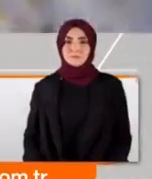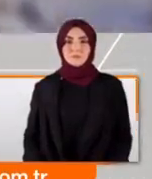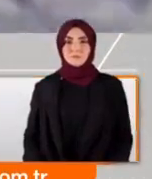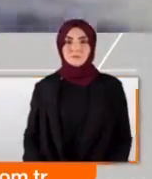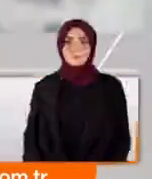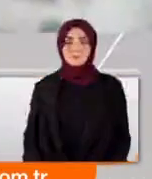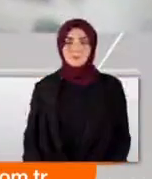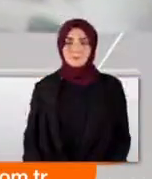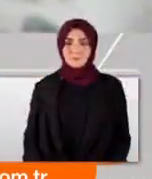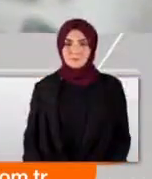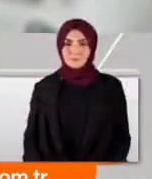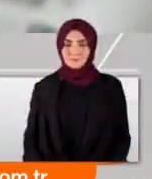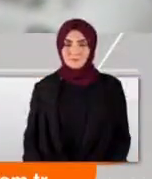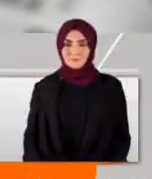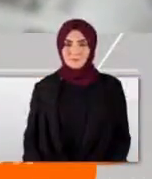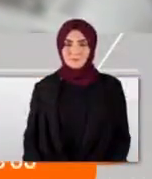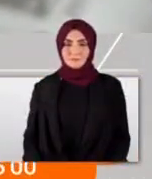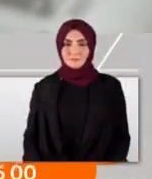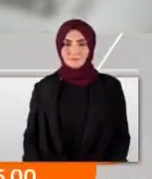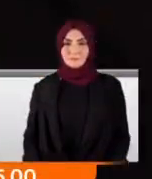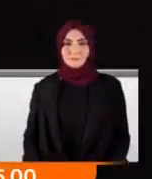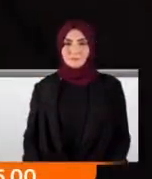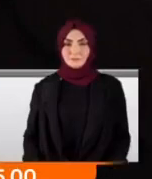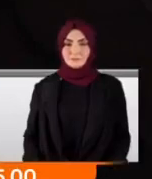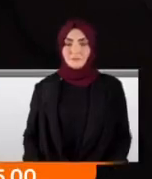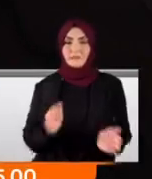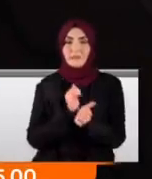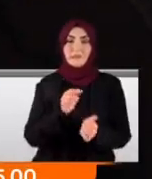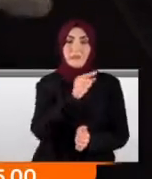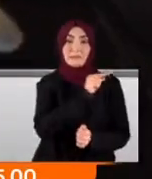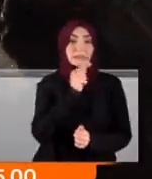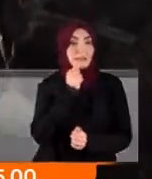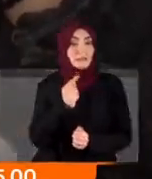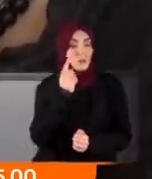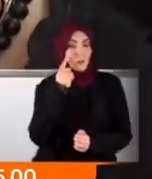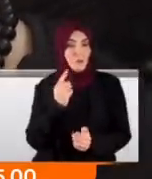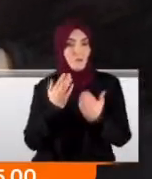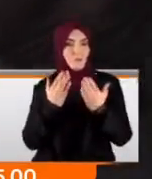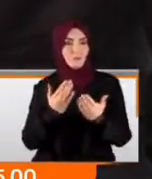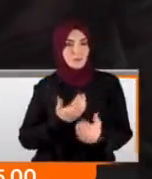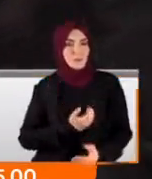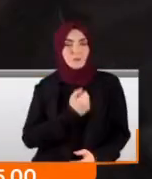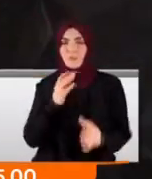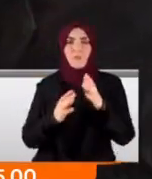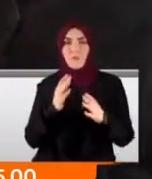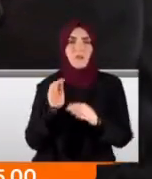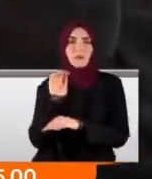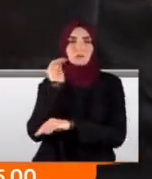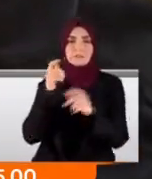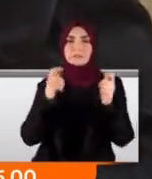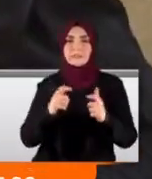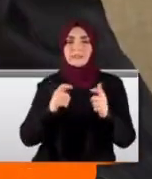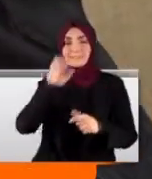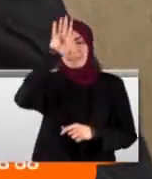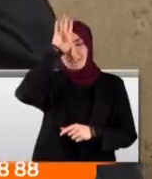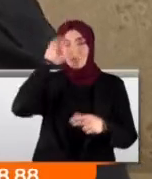ne gösterdiler ne verdiler. Biz gömdük dediler. Ailenin iddiasına göre acı olayın yaşandığı yer İstanbul Zeynep Kamil